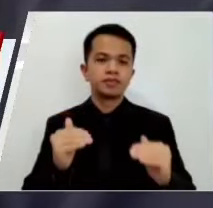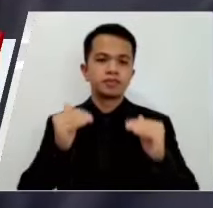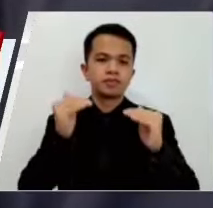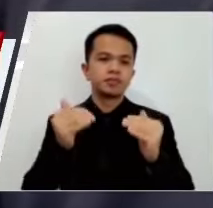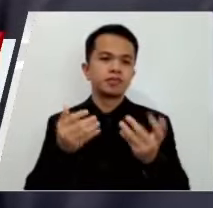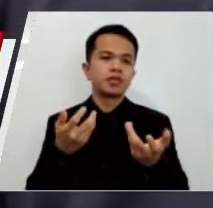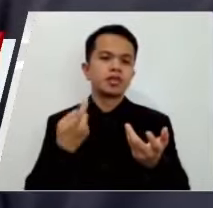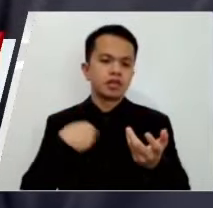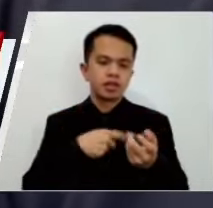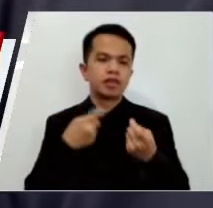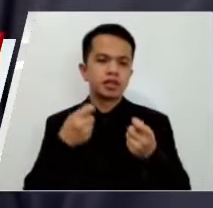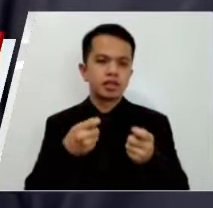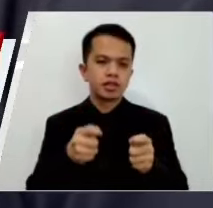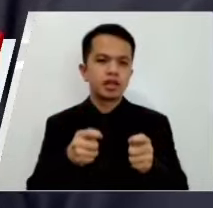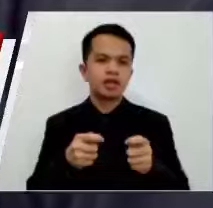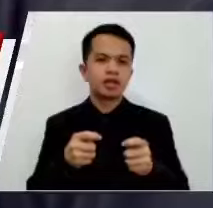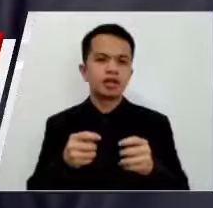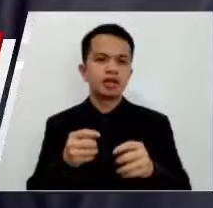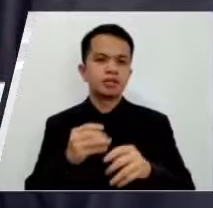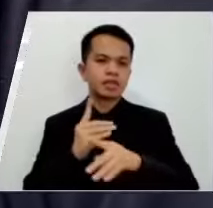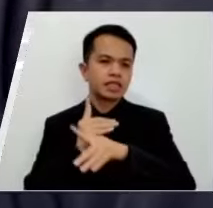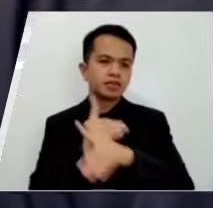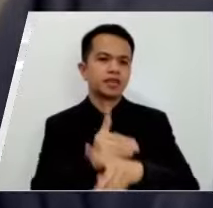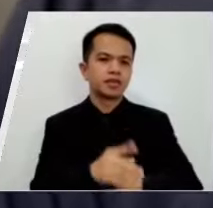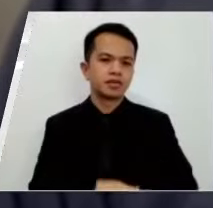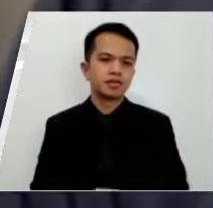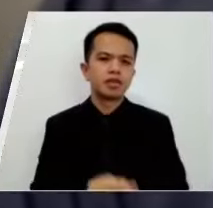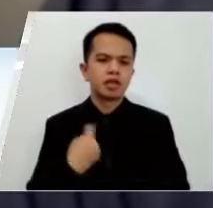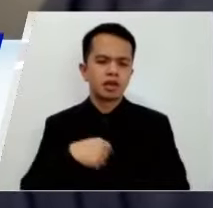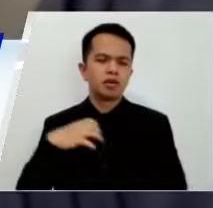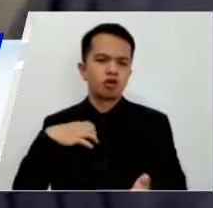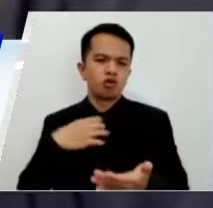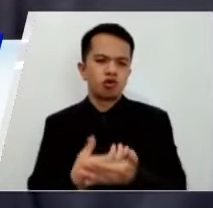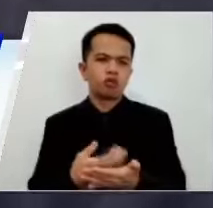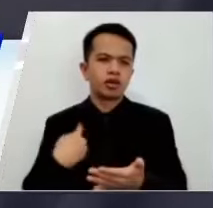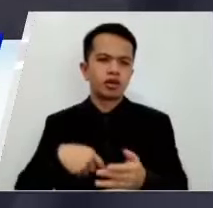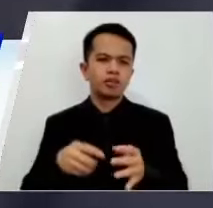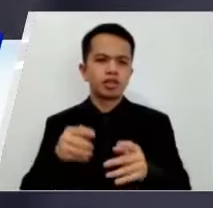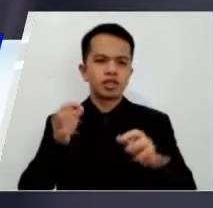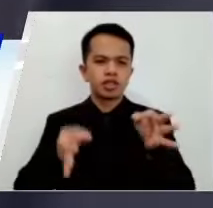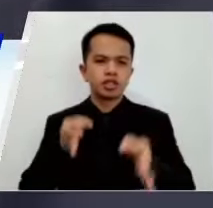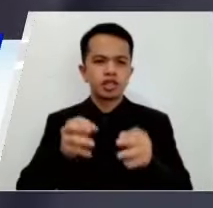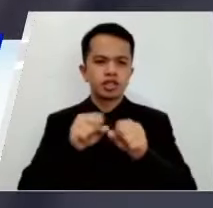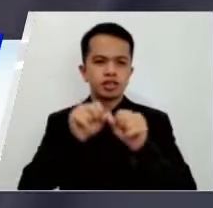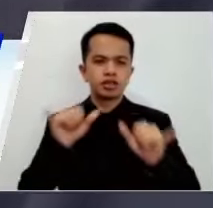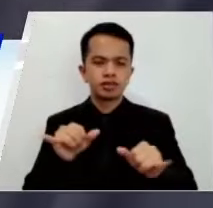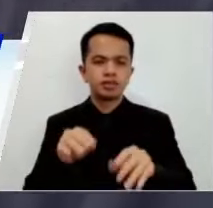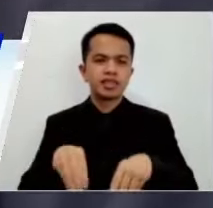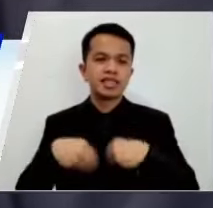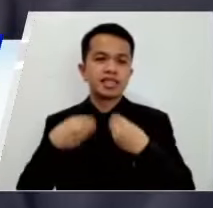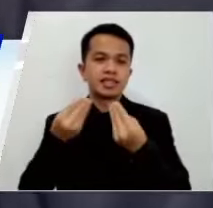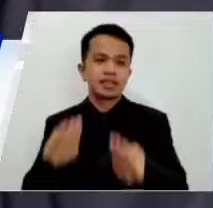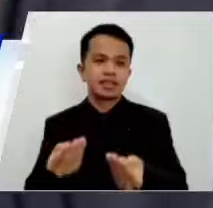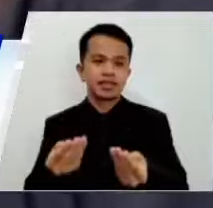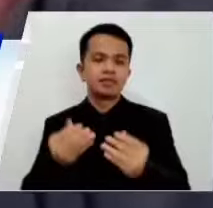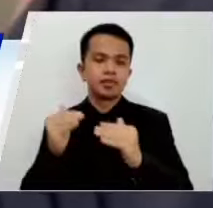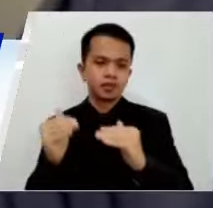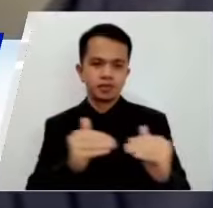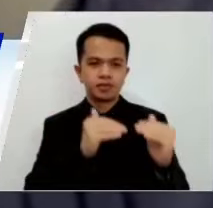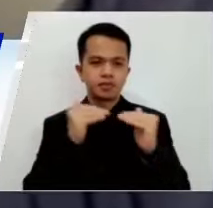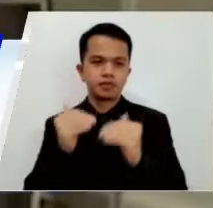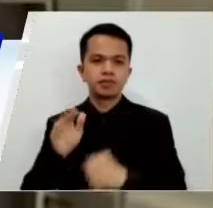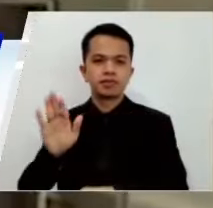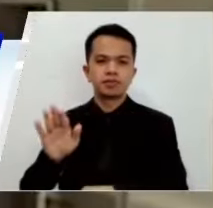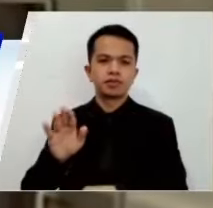appeal. And we are confident in our justice system na mabibigyan ng patas na laban si Ferdinand